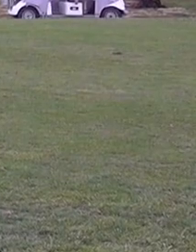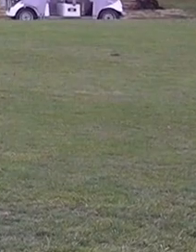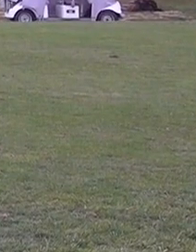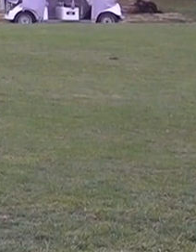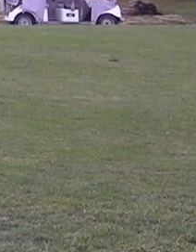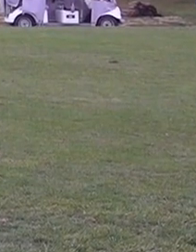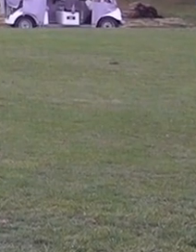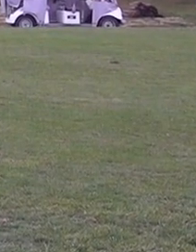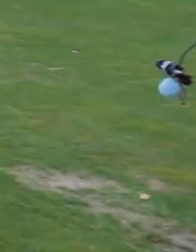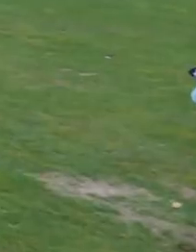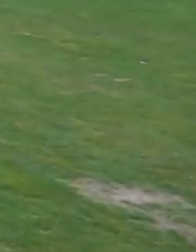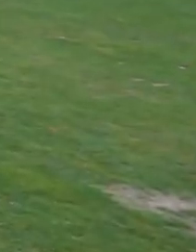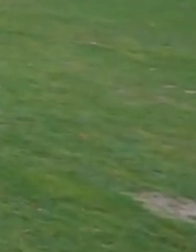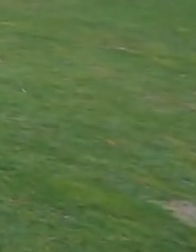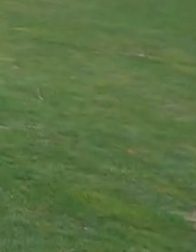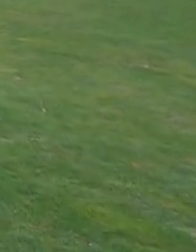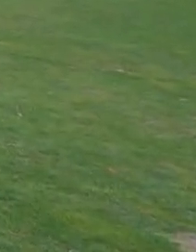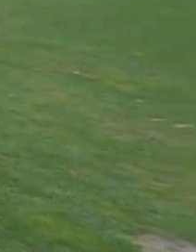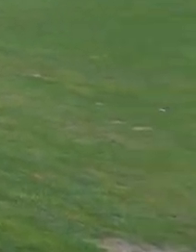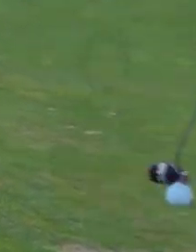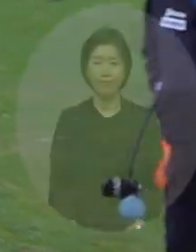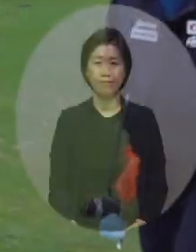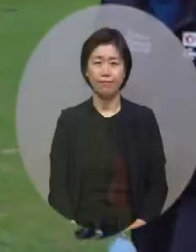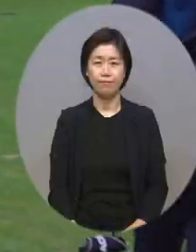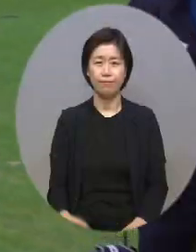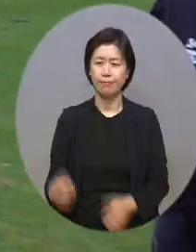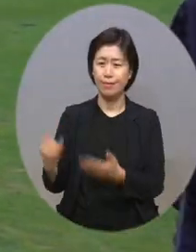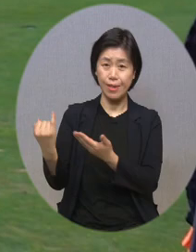아, 안 돼. 자, 하연아 오늘